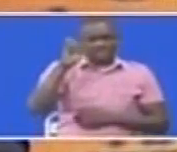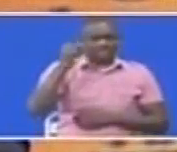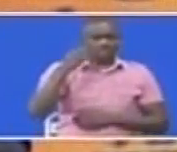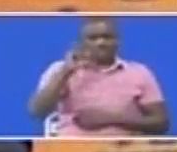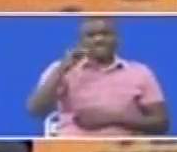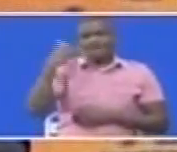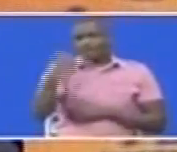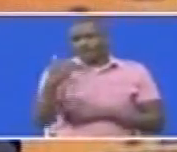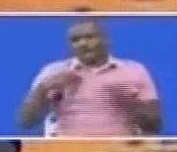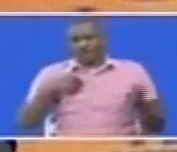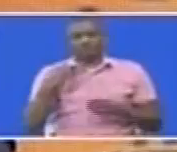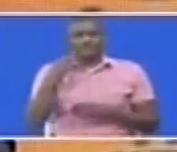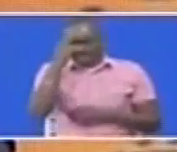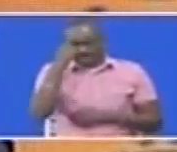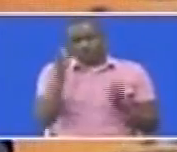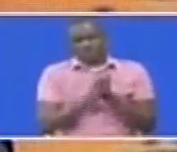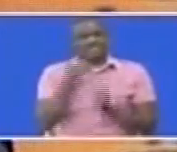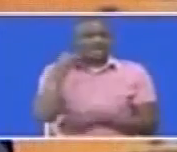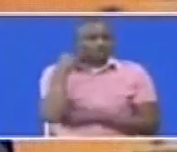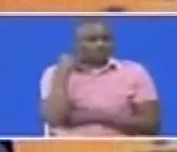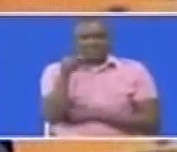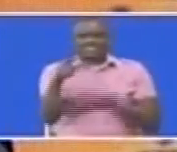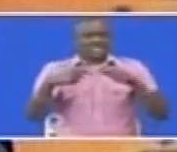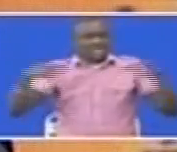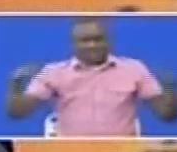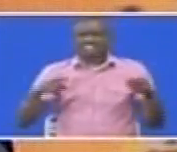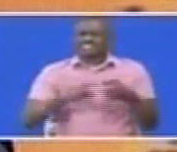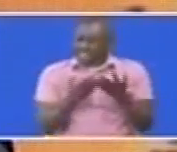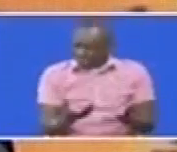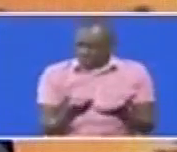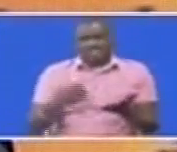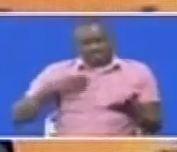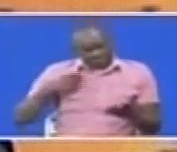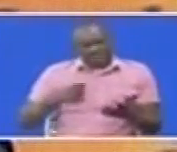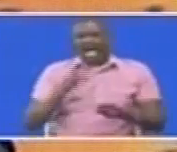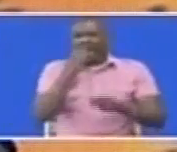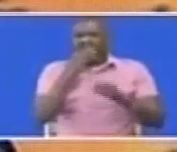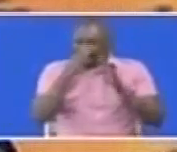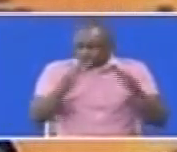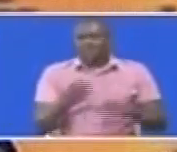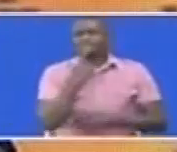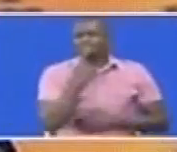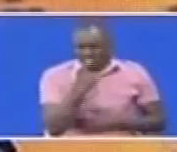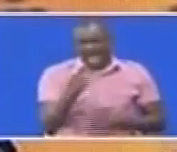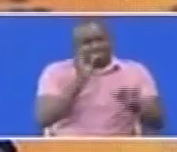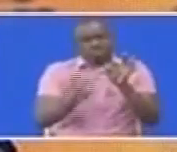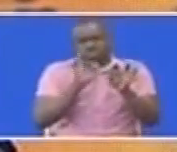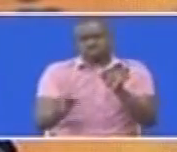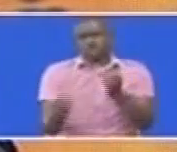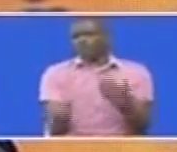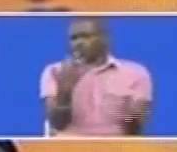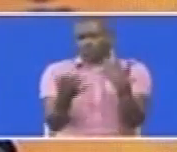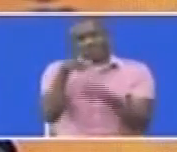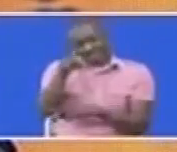Narok na Nakuru. Ni uhasama ambao uliopelekea nyumba takriban 100 kuteketezwa moto na kupelekea maelfu